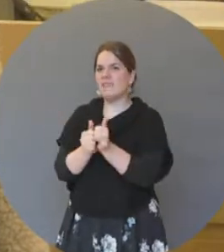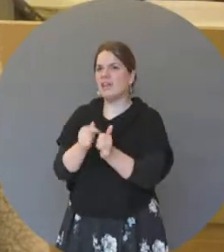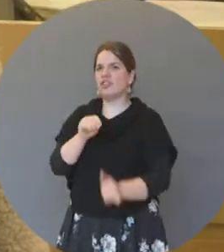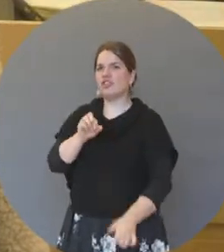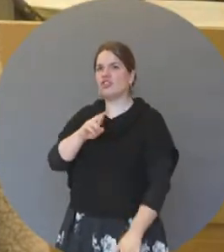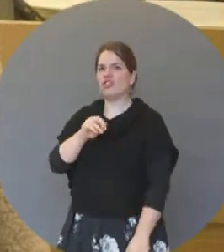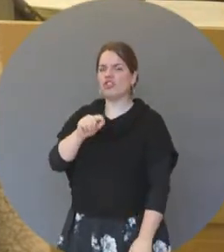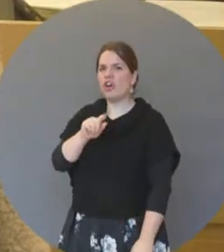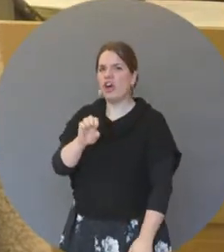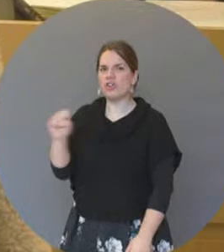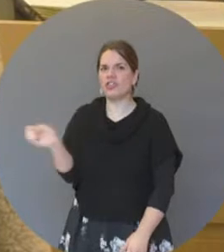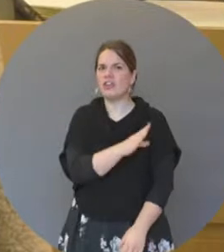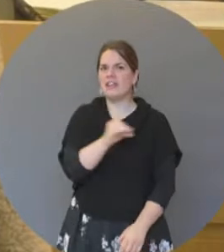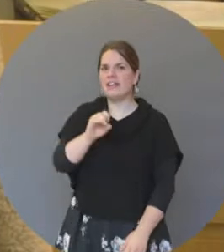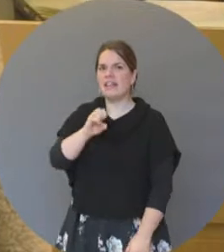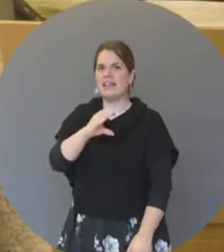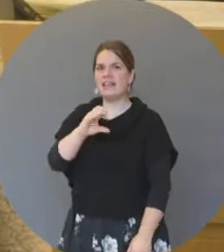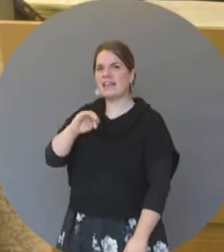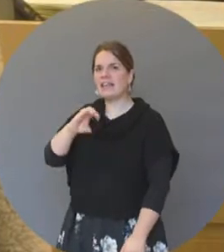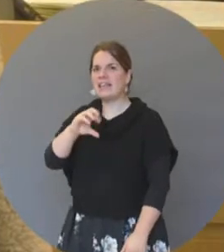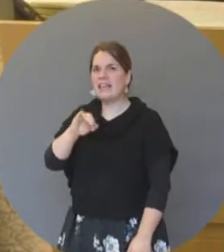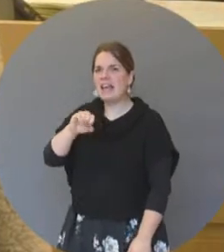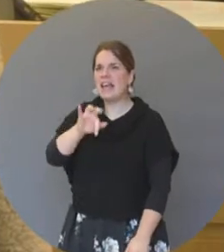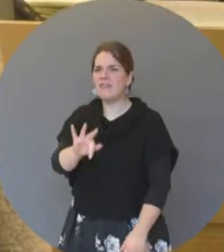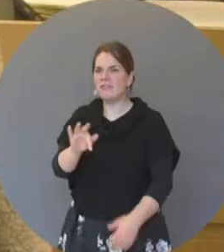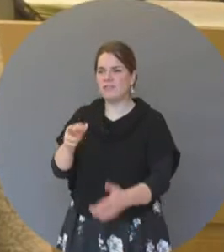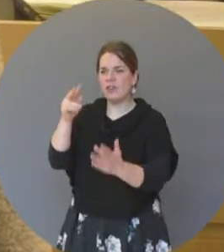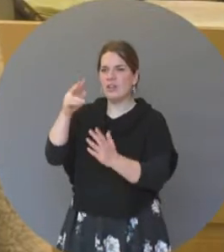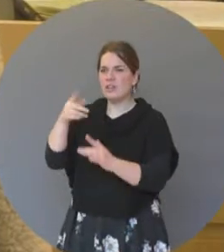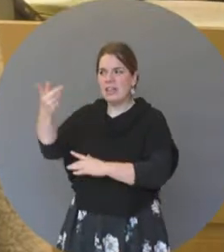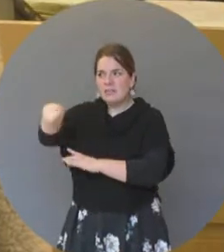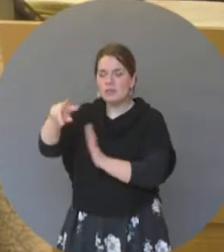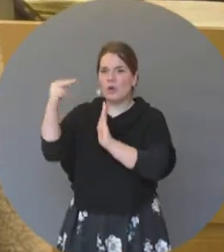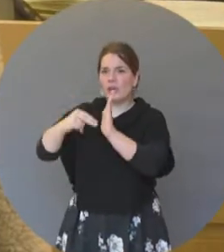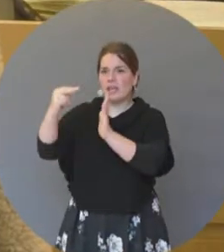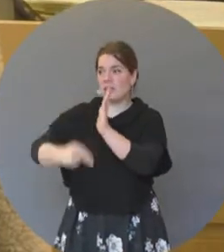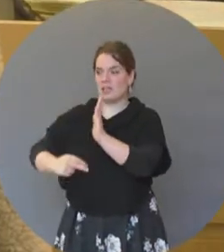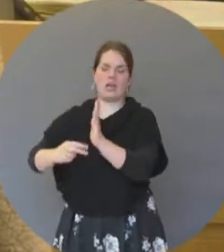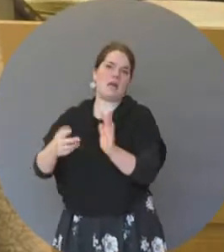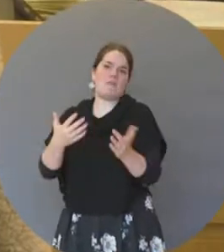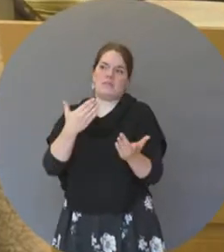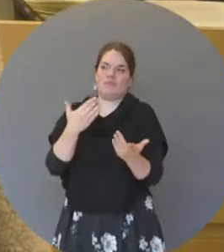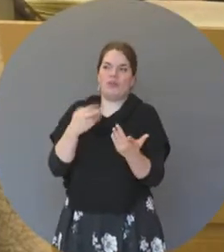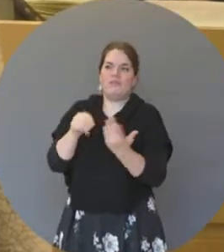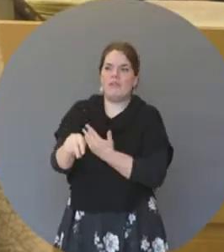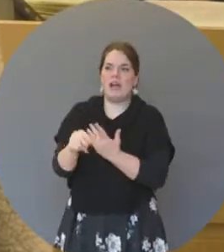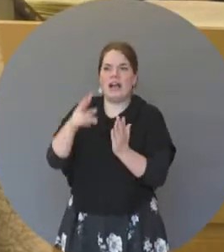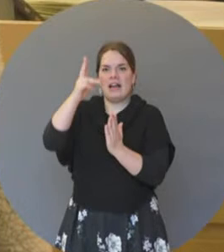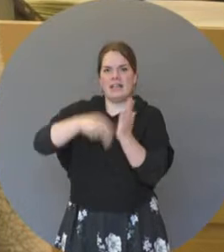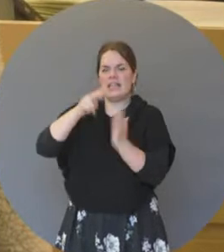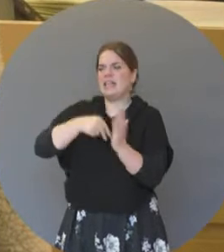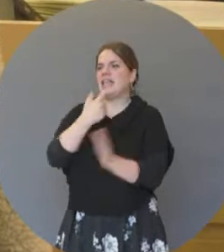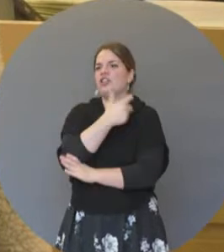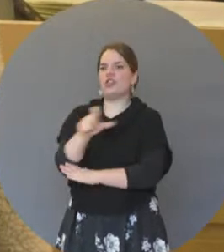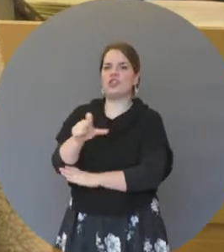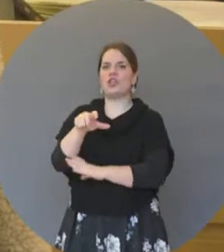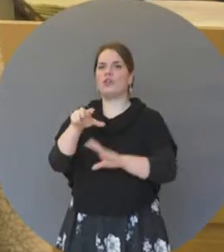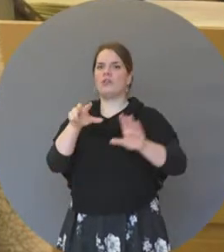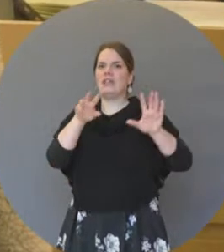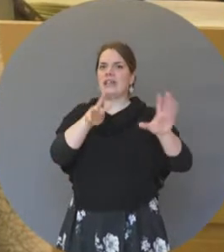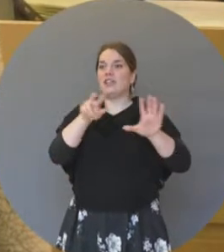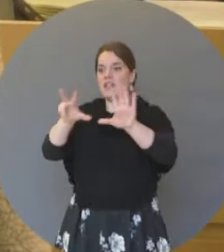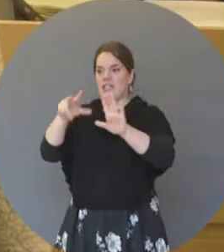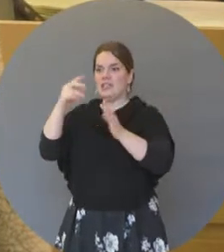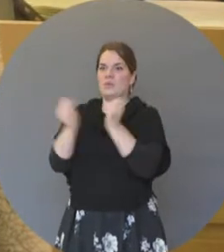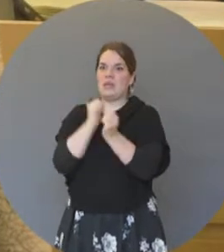qui faisait pareil et du coup je prendrai plaisir à lire les deux 98 pages une fois que